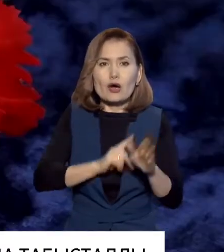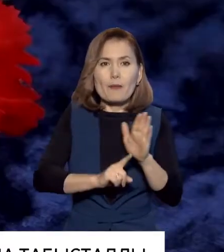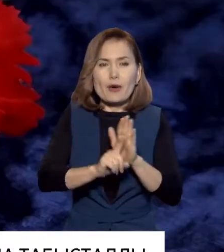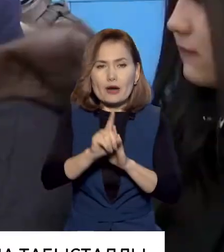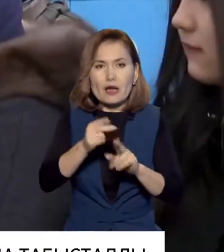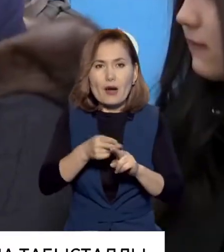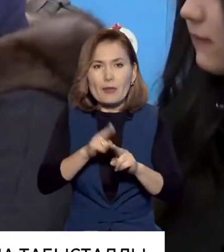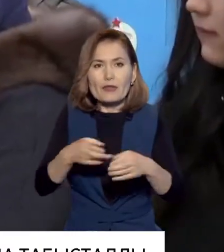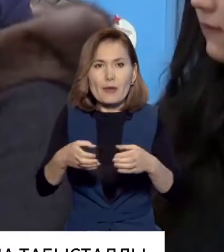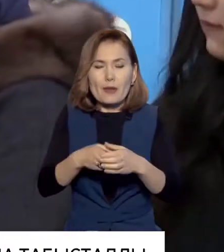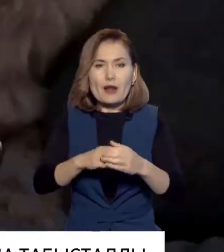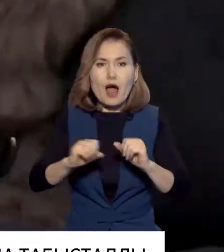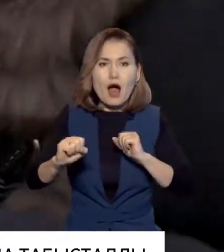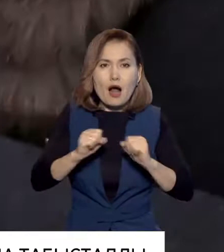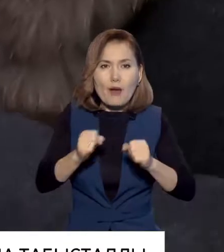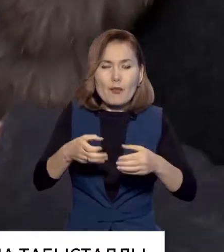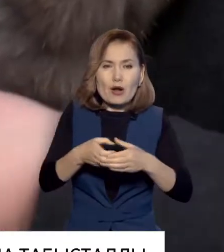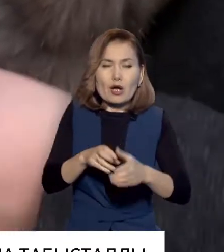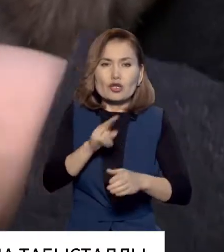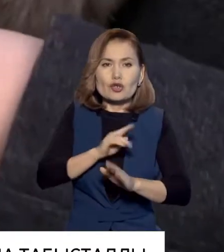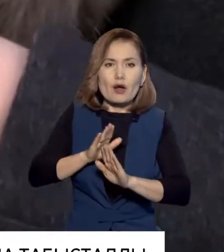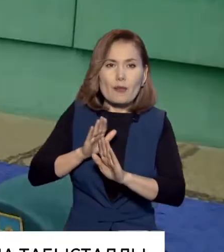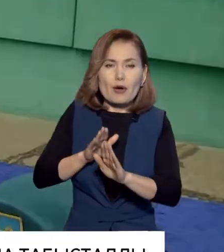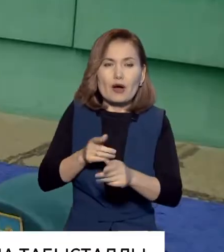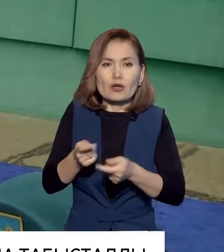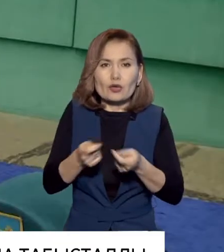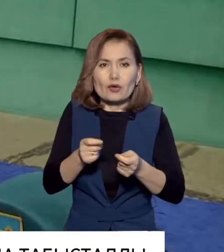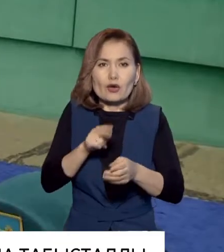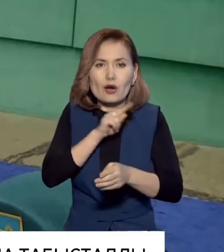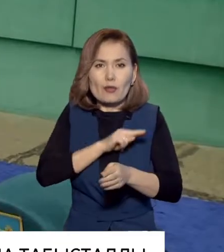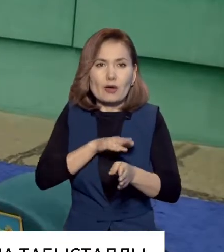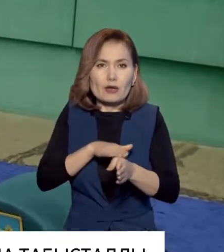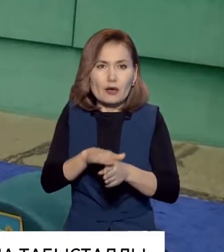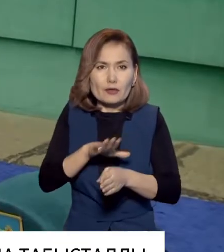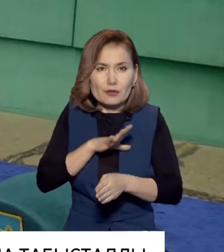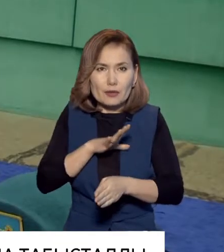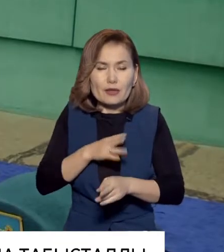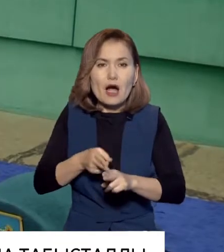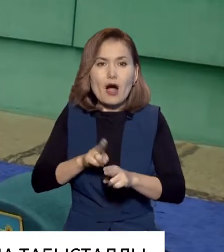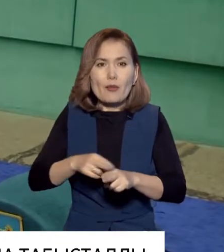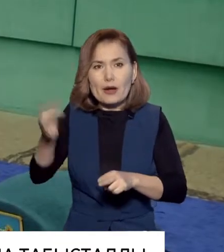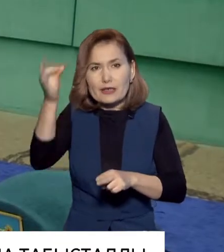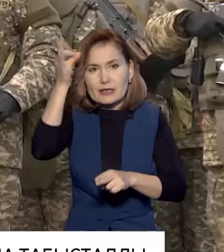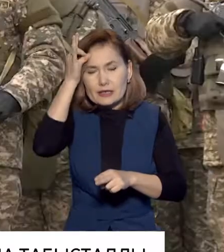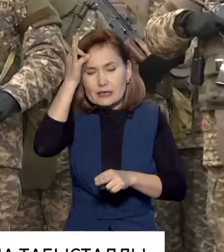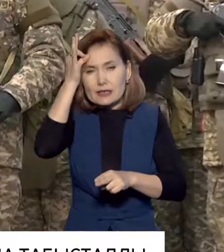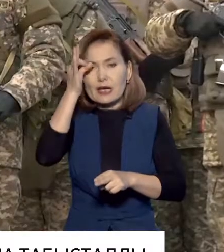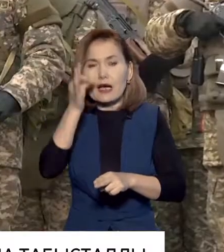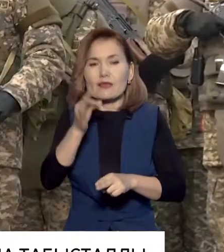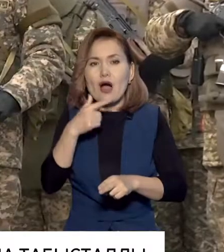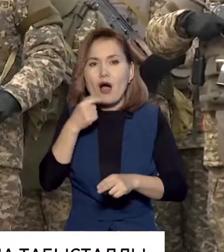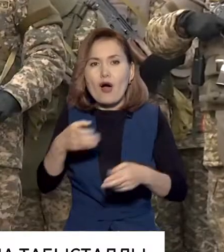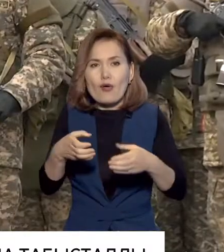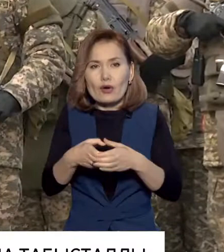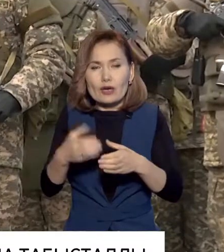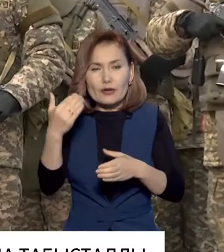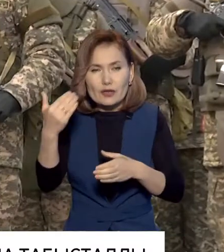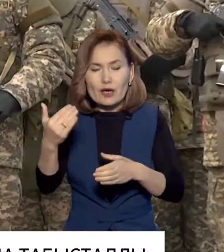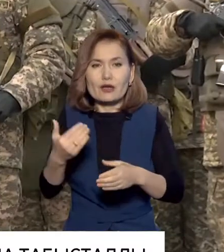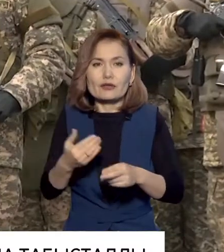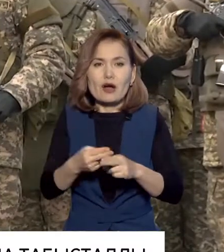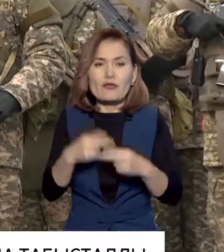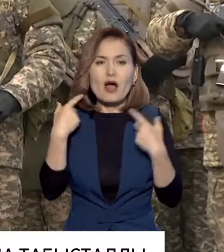десанттық шабуылдау бригадасы командирінің орынбасары лауазымдарына дейін қызмет атқарған. Еске алуға келгендер саналы ғұмырын отан қорғауға